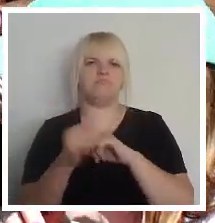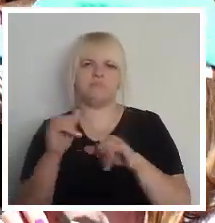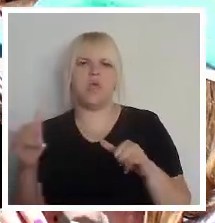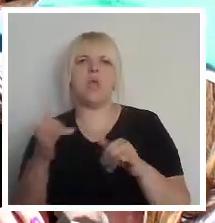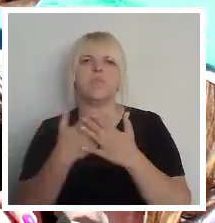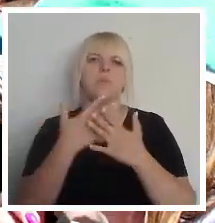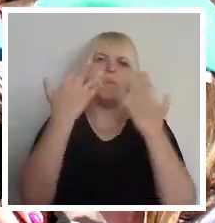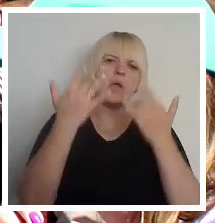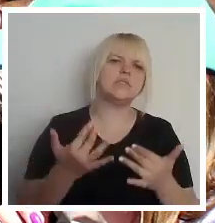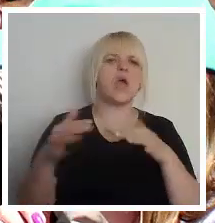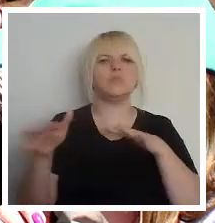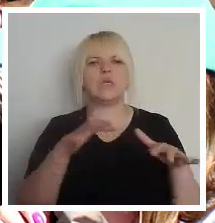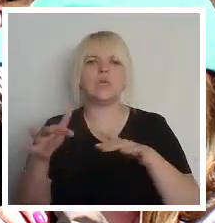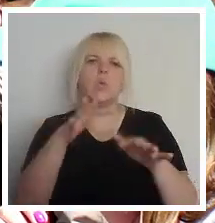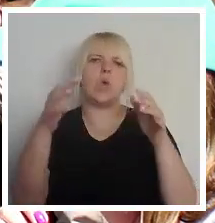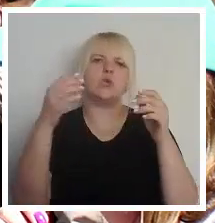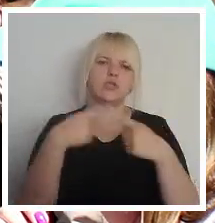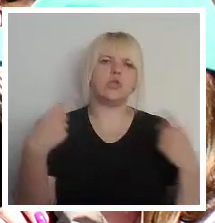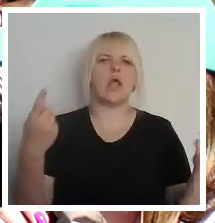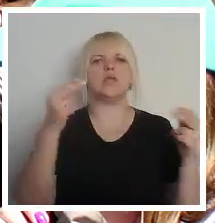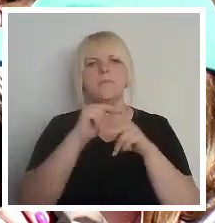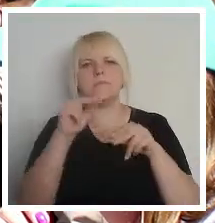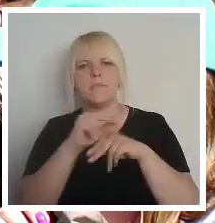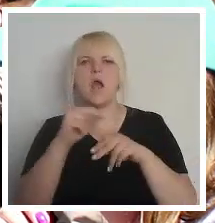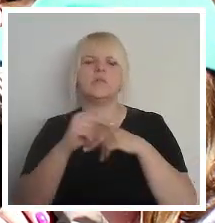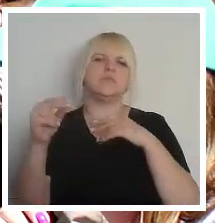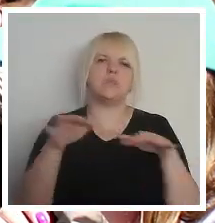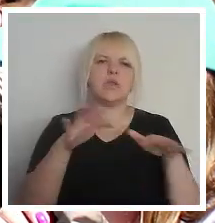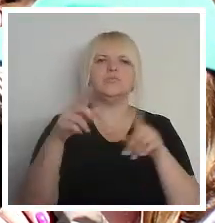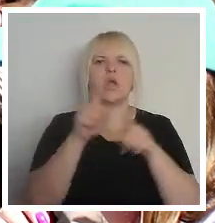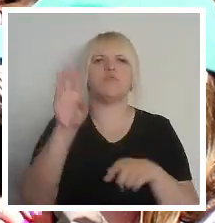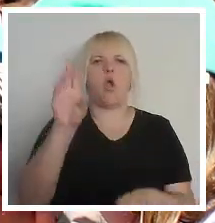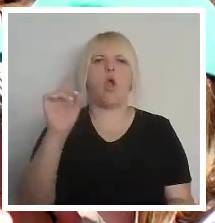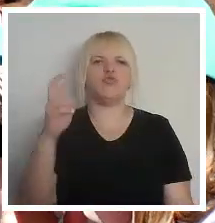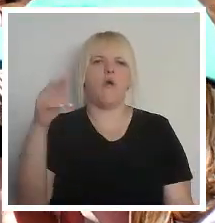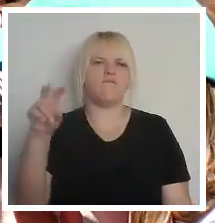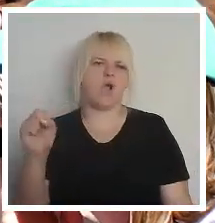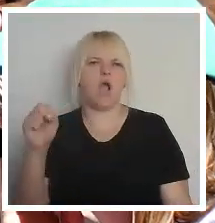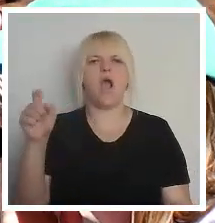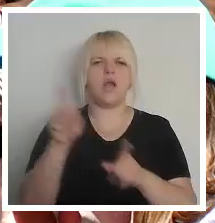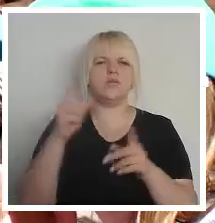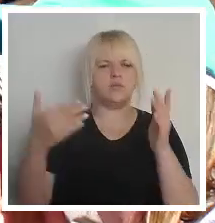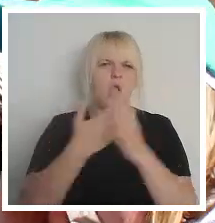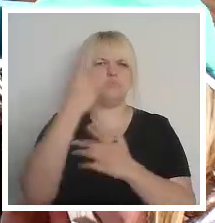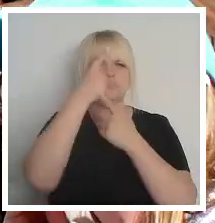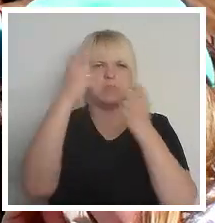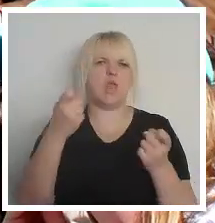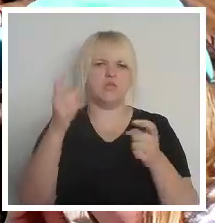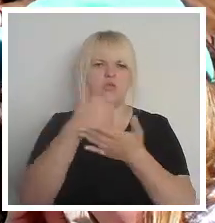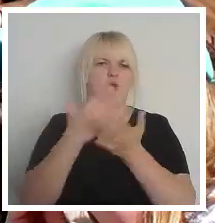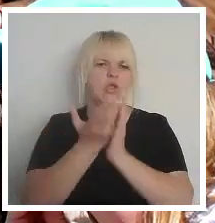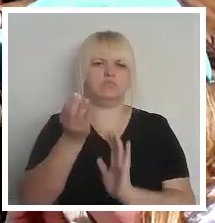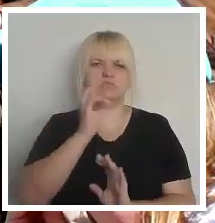pasākumu rīkošana, kaut kādas apmācību rīkošana. Es nezinu, man nāk prātā Moldovas piemērs, kur jauns medijs, piemēram, iegūst daļu ienākumu no